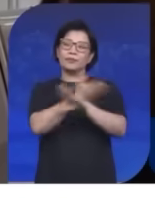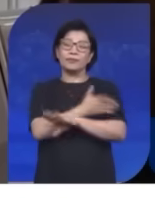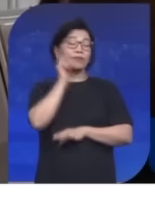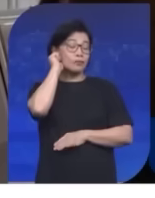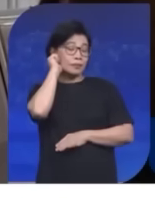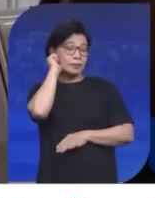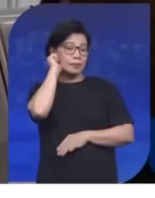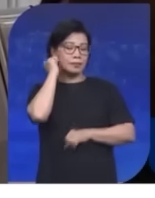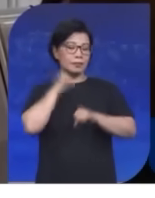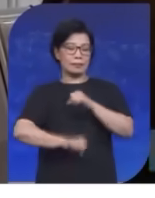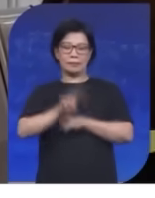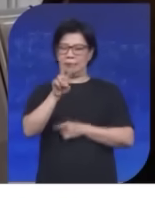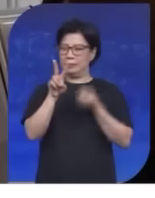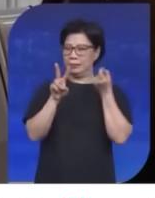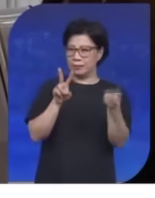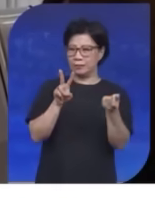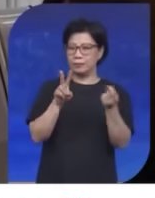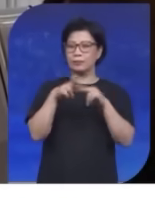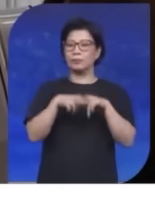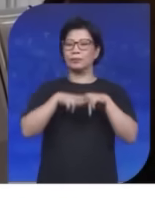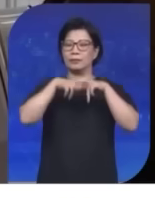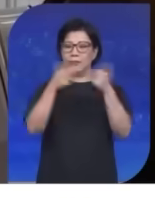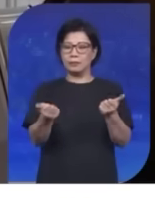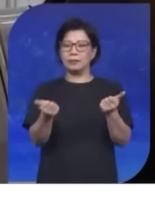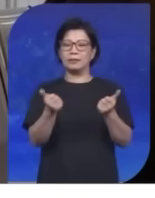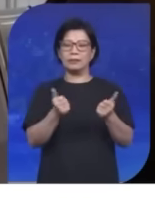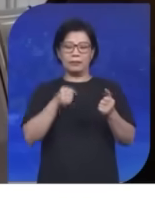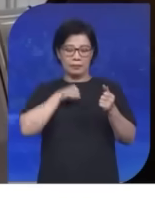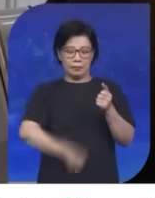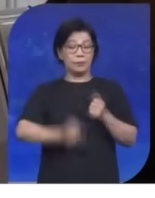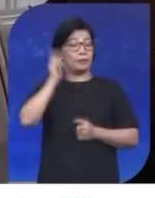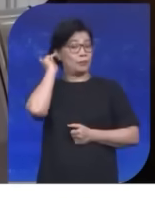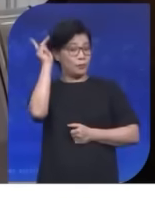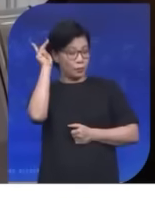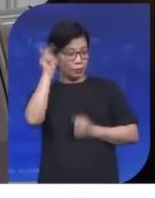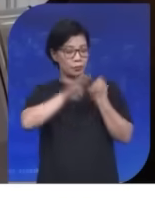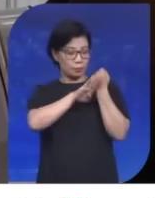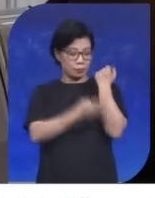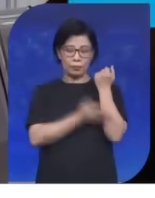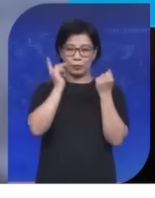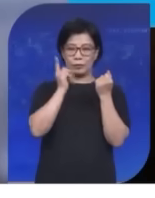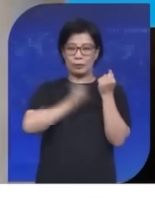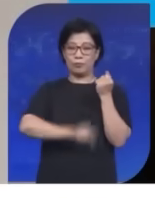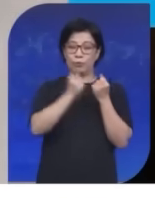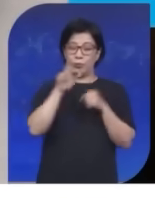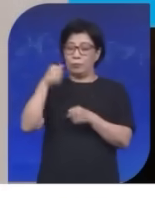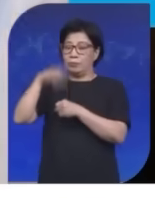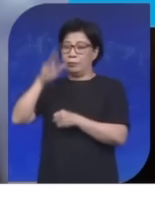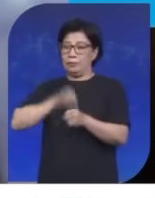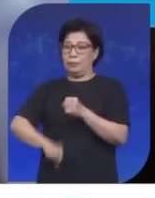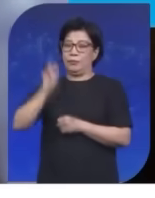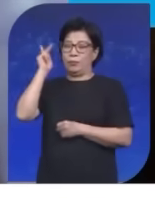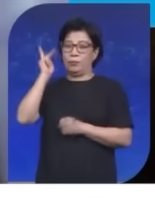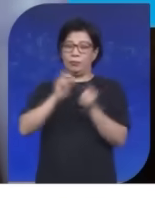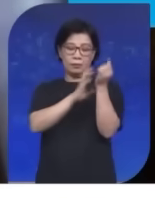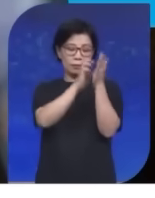Minh ít sinh con thứ hai, còn có nguyên nhân từ tình trạng vô sinh thứ phát gia tăng do việc sinh con đầu khi đã lớn tuổi và tỷ lệ nạo